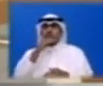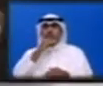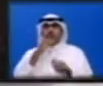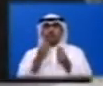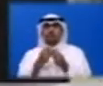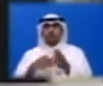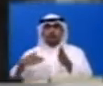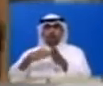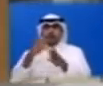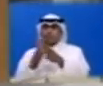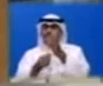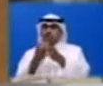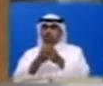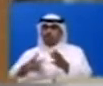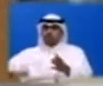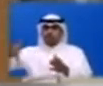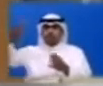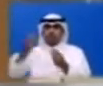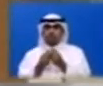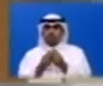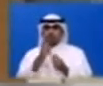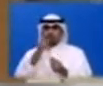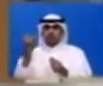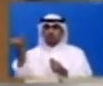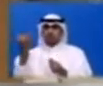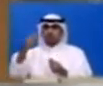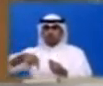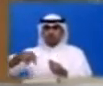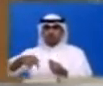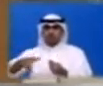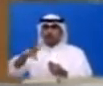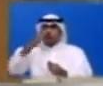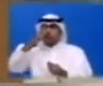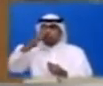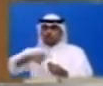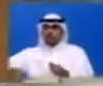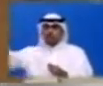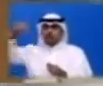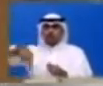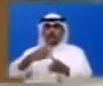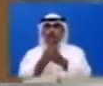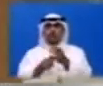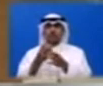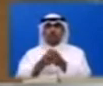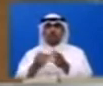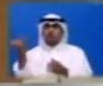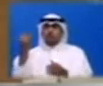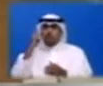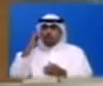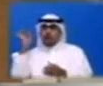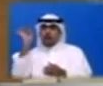والاحفاد هذا تعني الكلمه الجيل هذا والجيل الماضي والجيل الحظر لازم اعرف